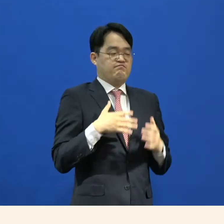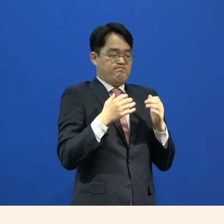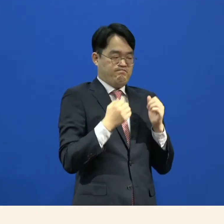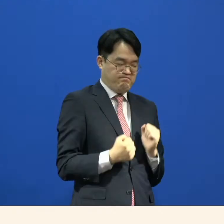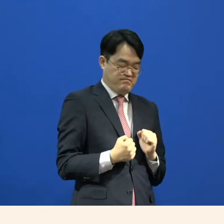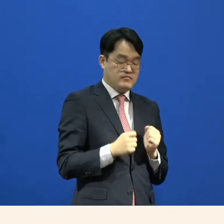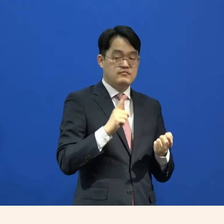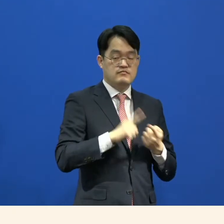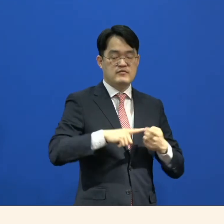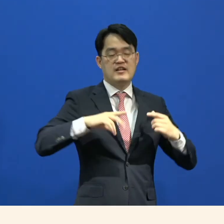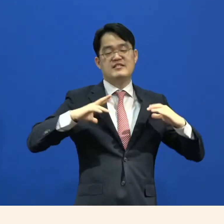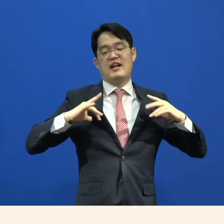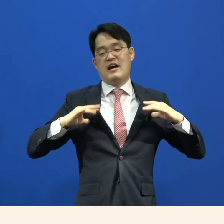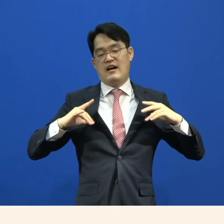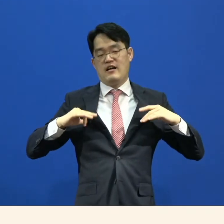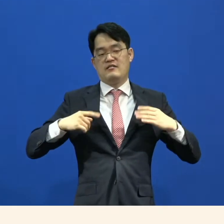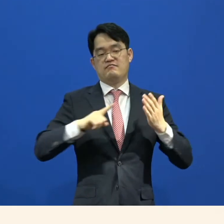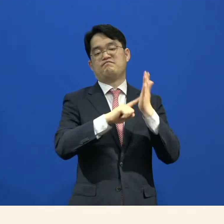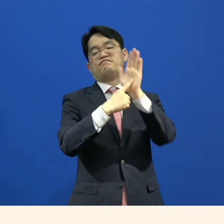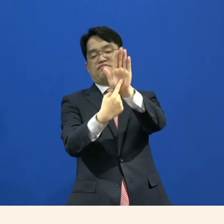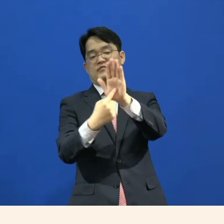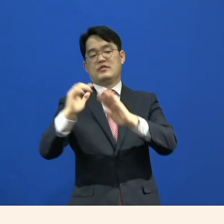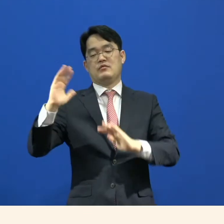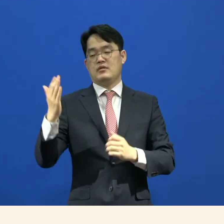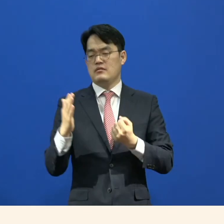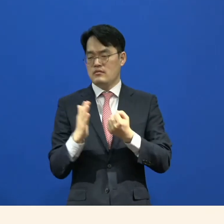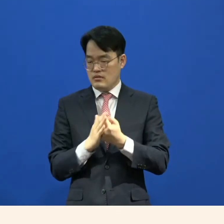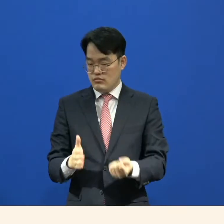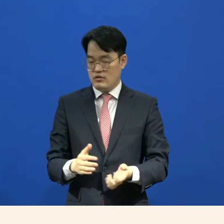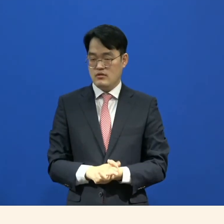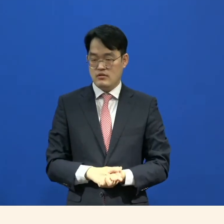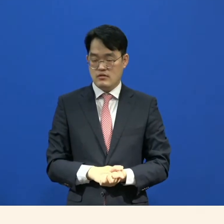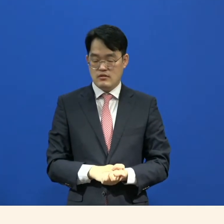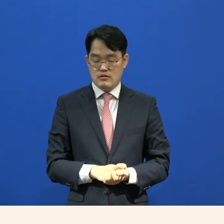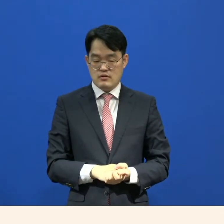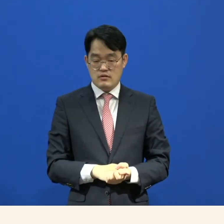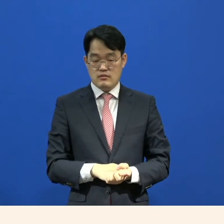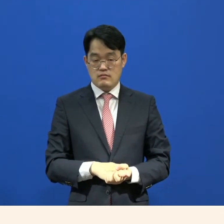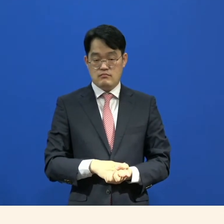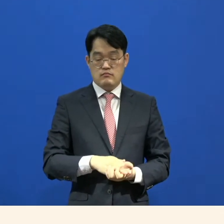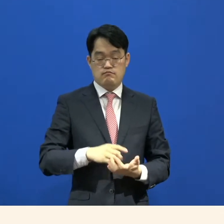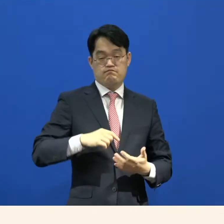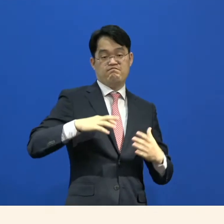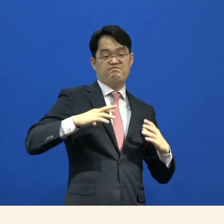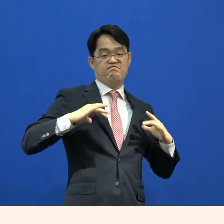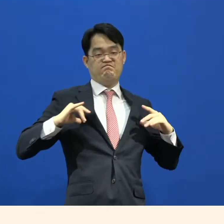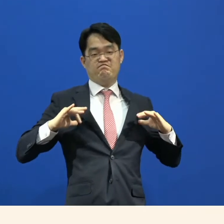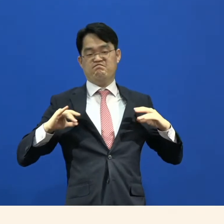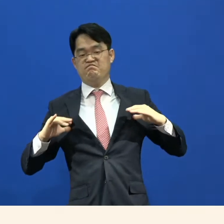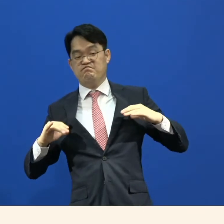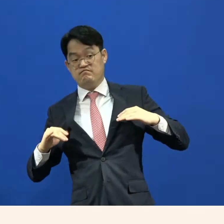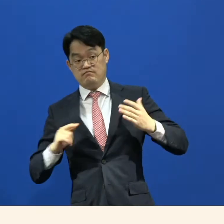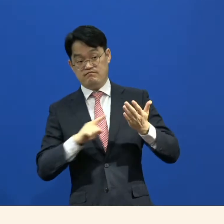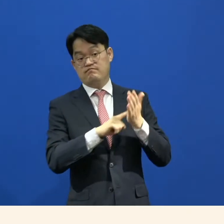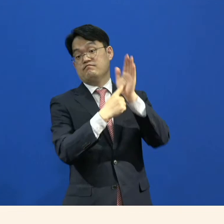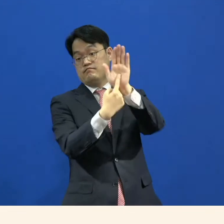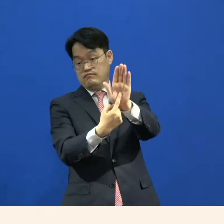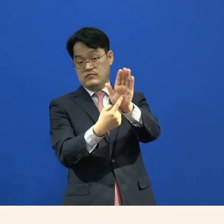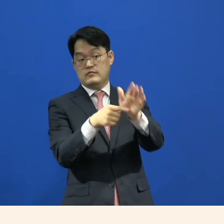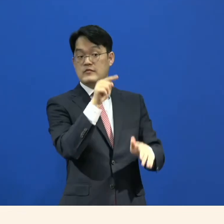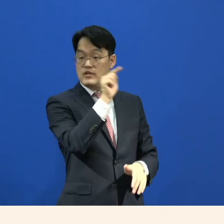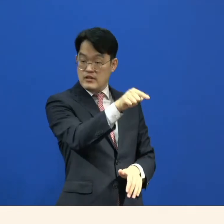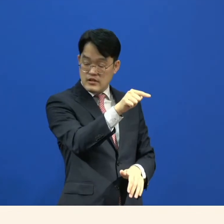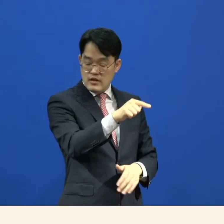그가 자랑하고 있는 게 뭐냐? 그러면 그것이 그가 추구하는 것입니다. 그의 가치관입니다.